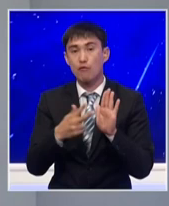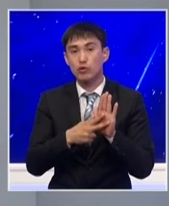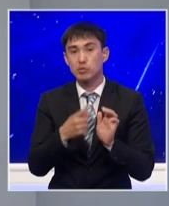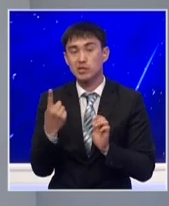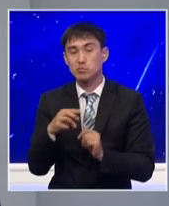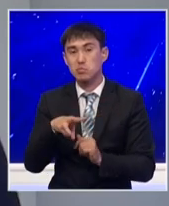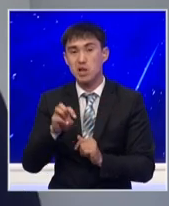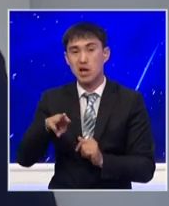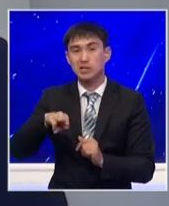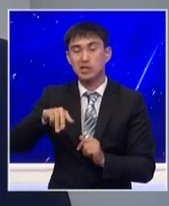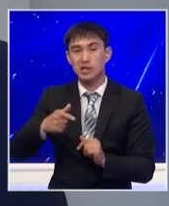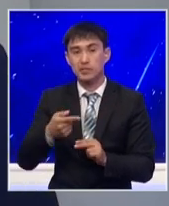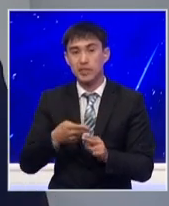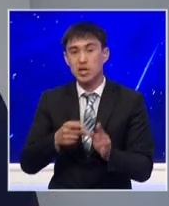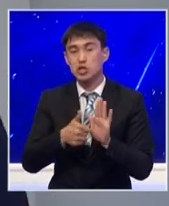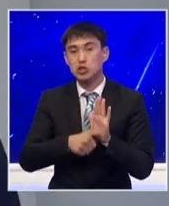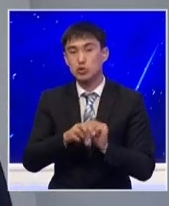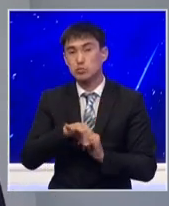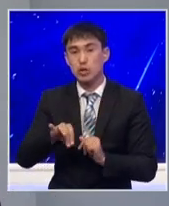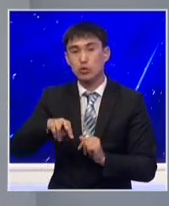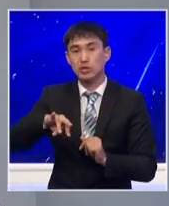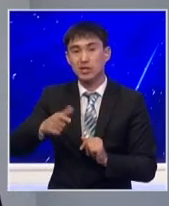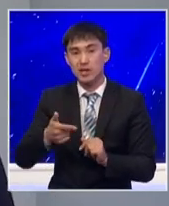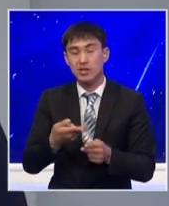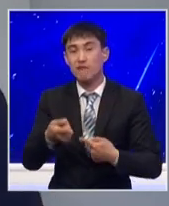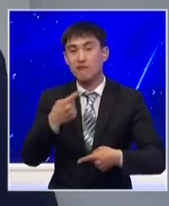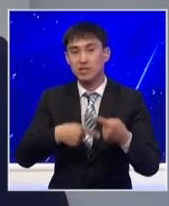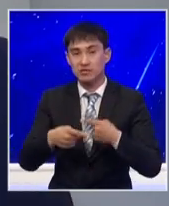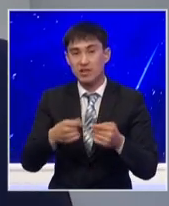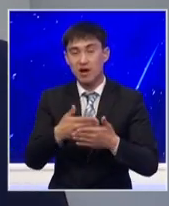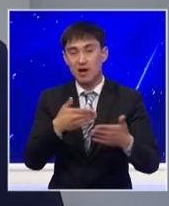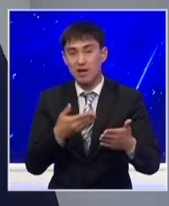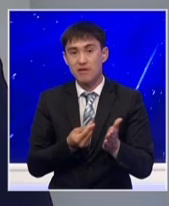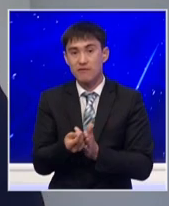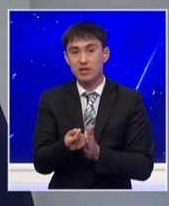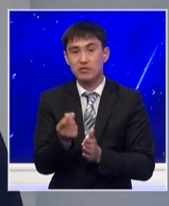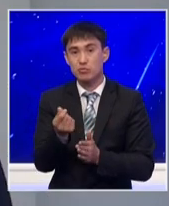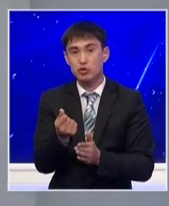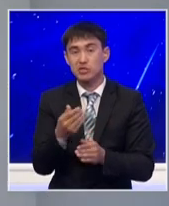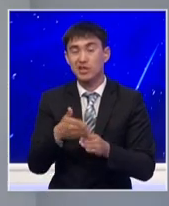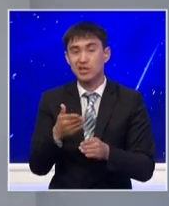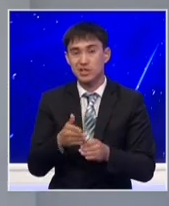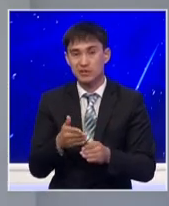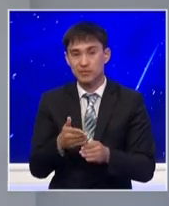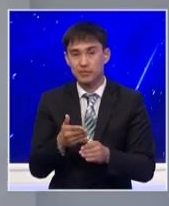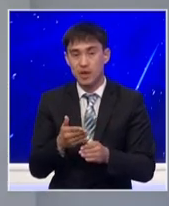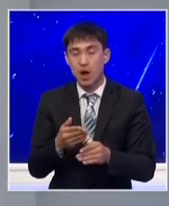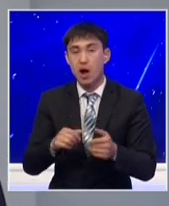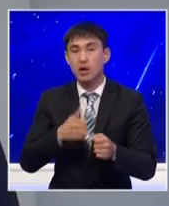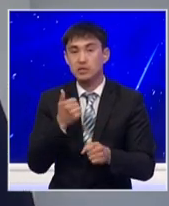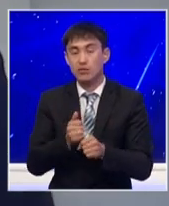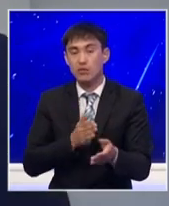8,1 миллиарда тенге. Также 600 миллионов тенге – это возврат ранее выданных бюджетных кредитов.